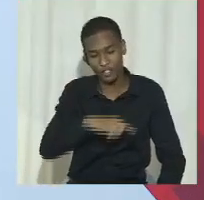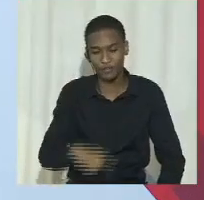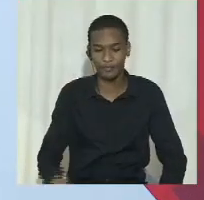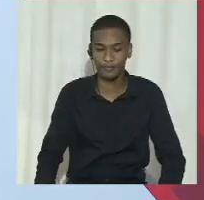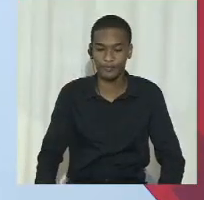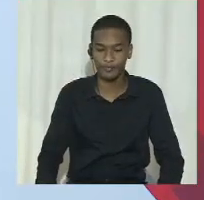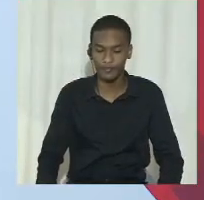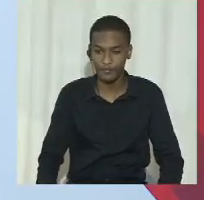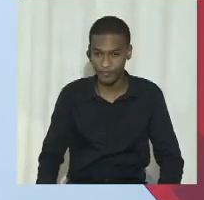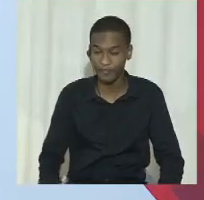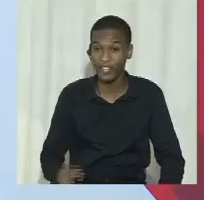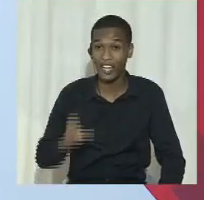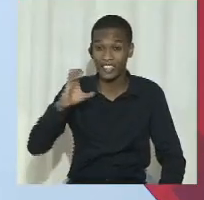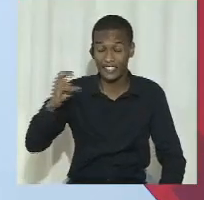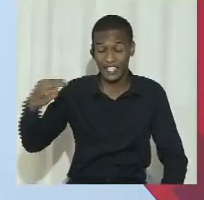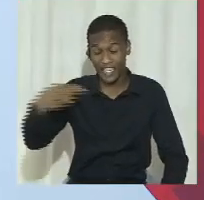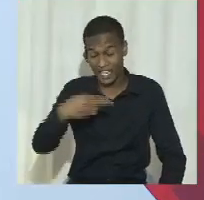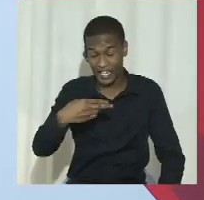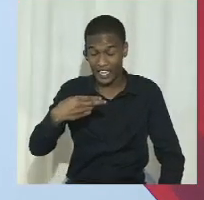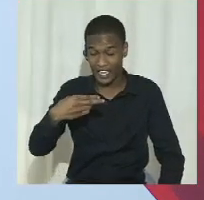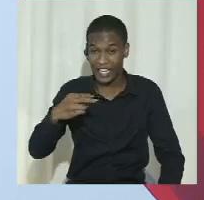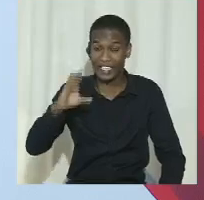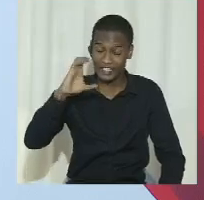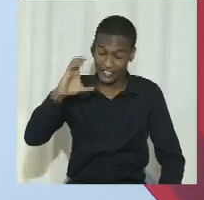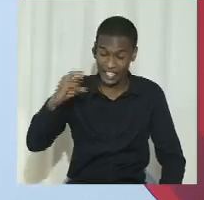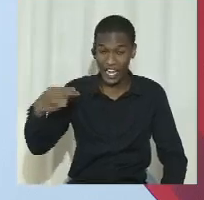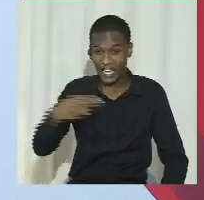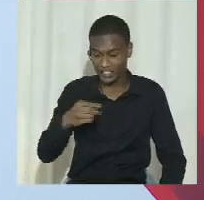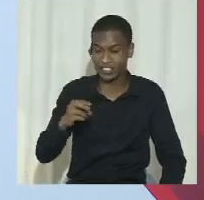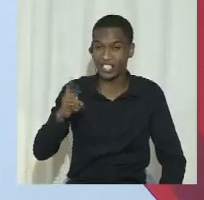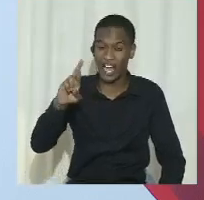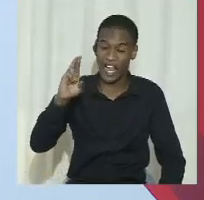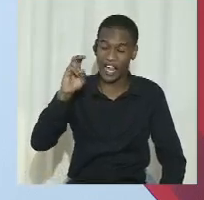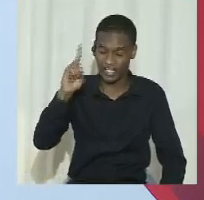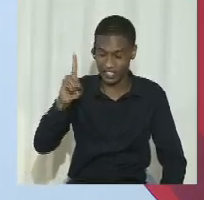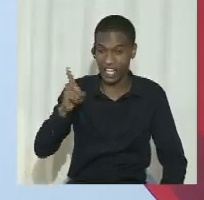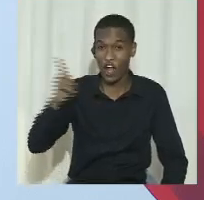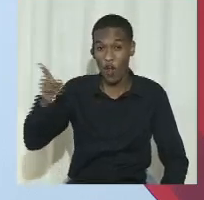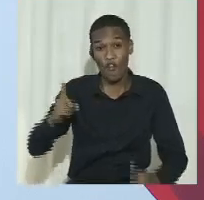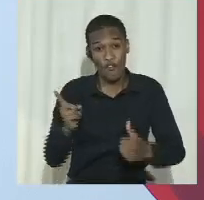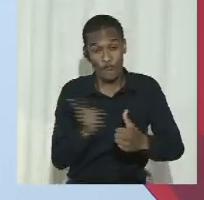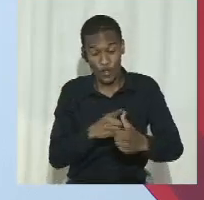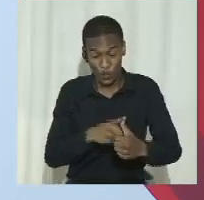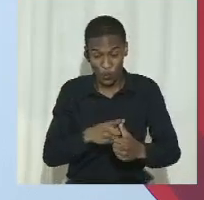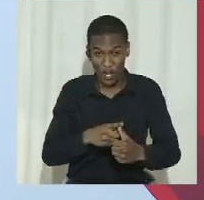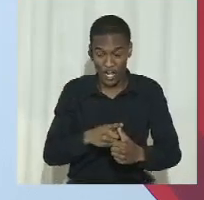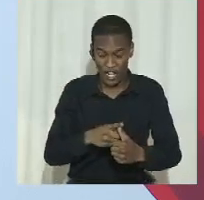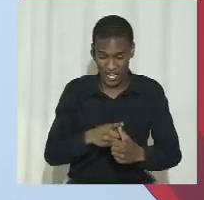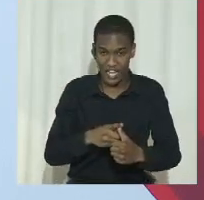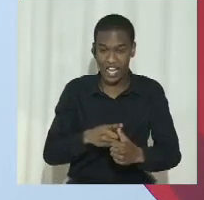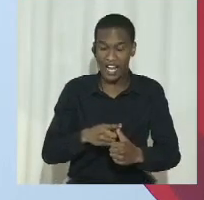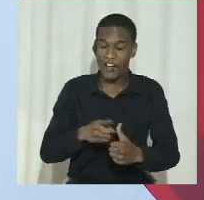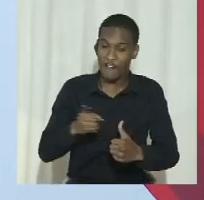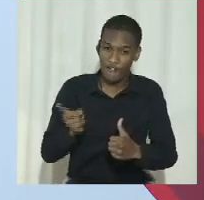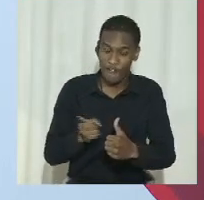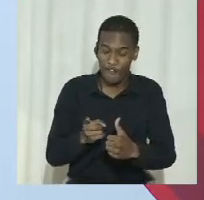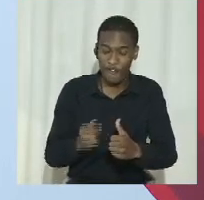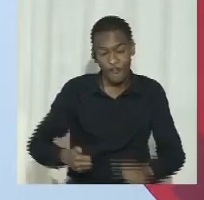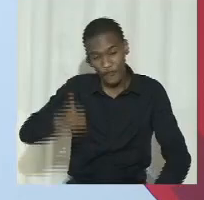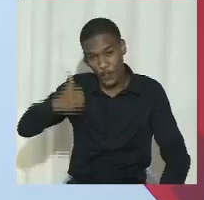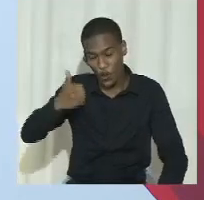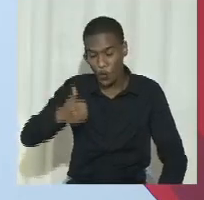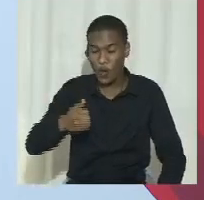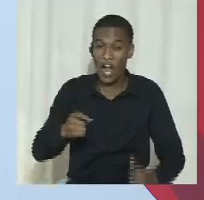ny CHRD soavina andriana hitasy ny filohany anteny Merandola fotoana anehoana firaisankina ny toy izao